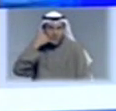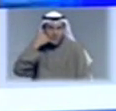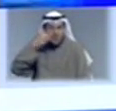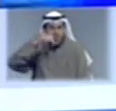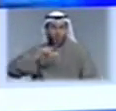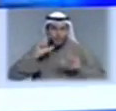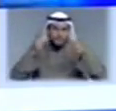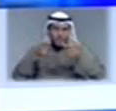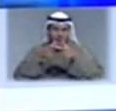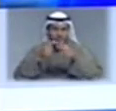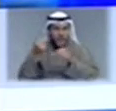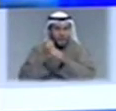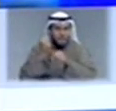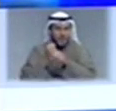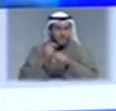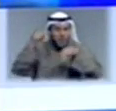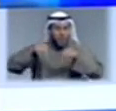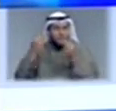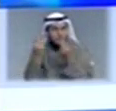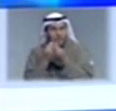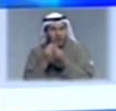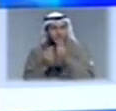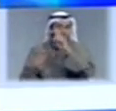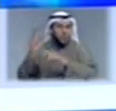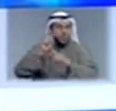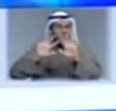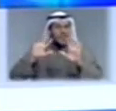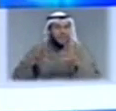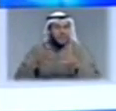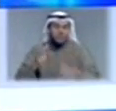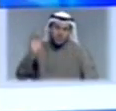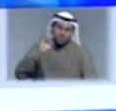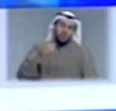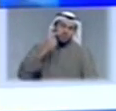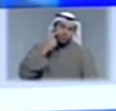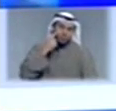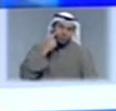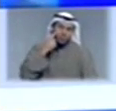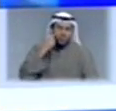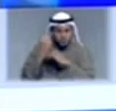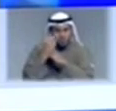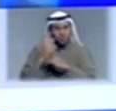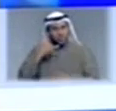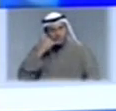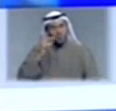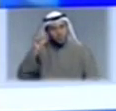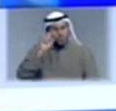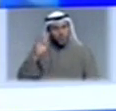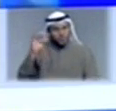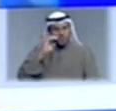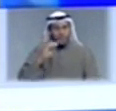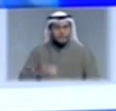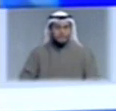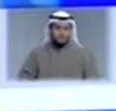اللجنة اليوم وما هي الأنشطة التي باعتقادك ستطلع بها اللجنة ومهامها في التوعية للحد من